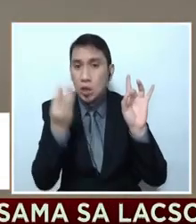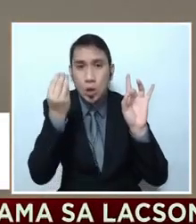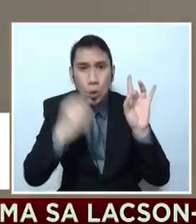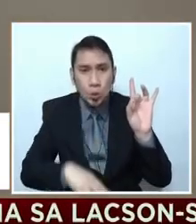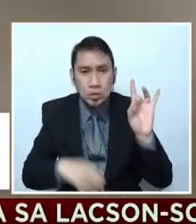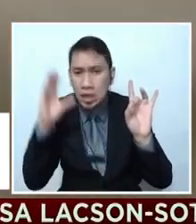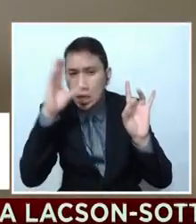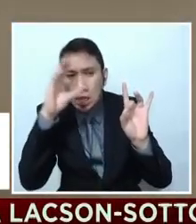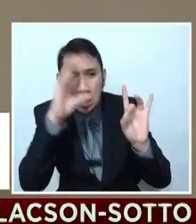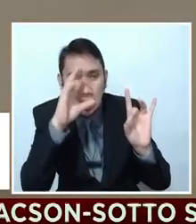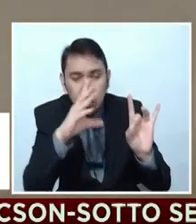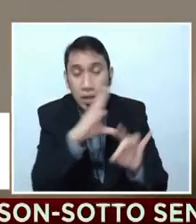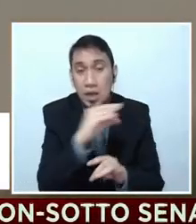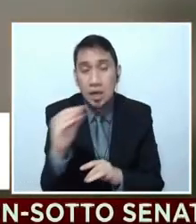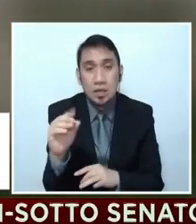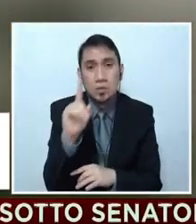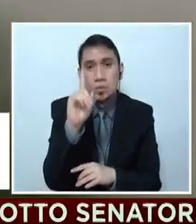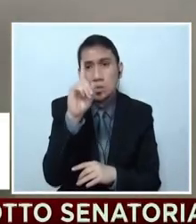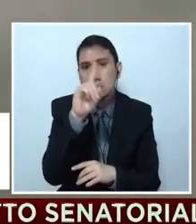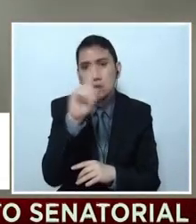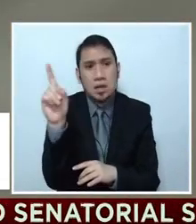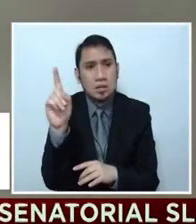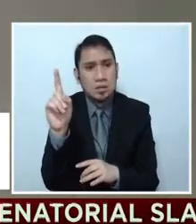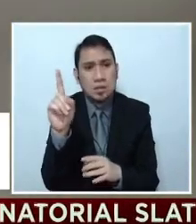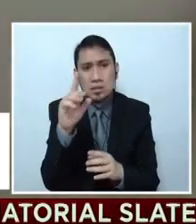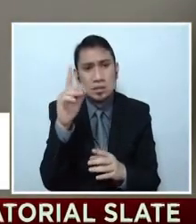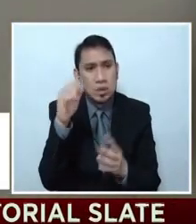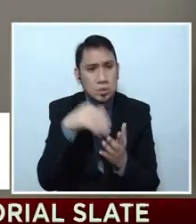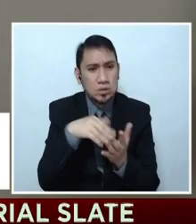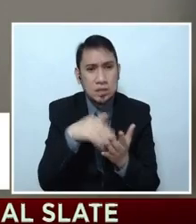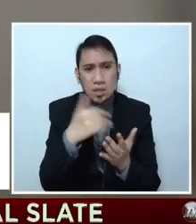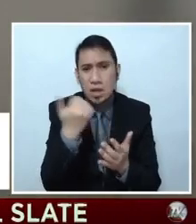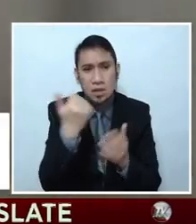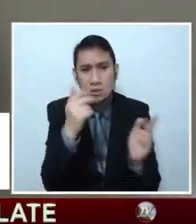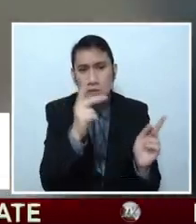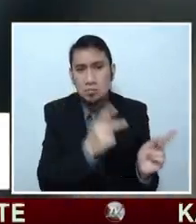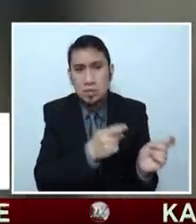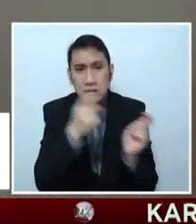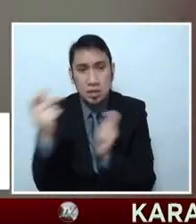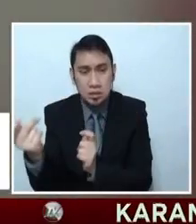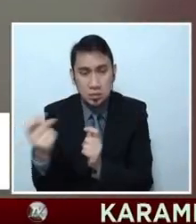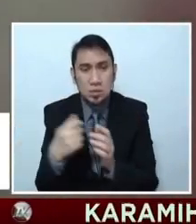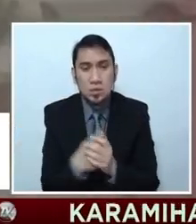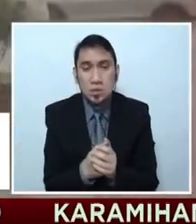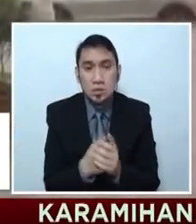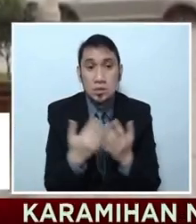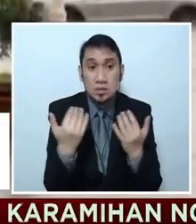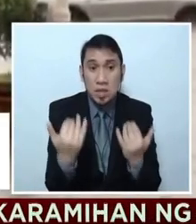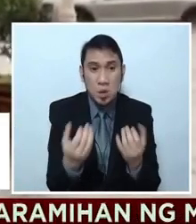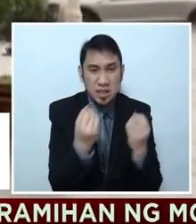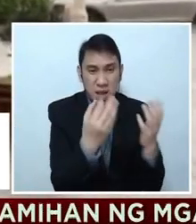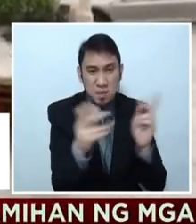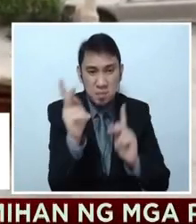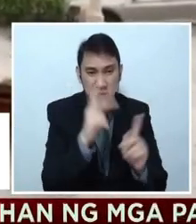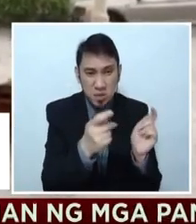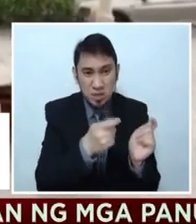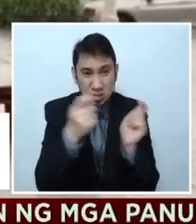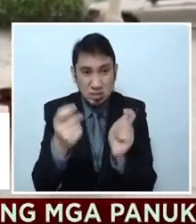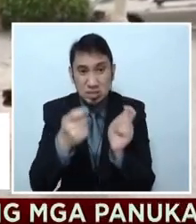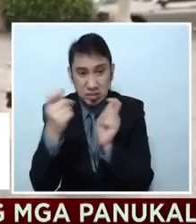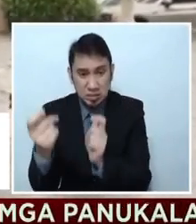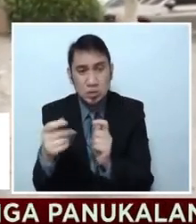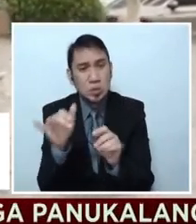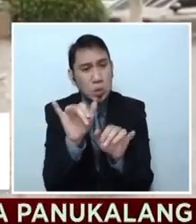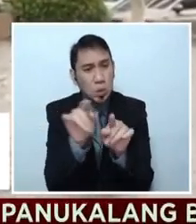at higit 150,000 ang inilikas. Halos kalahati ang nilikas mula sa Anyang City na nakaranas din ng torrential